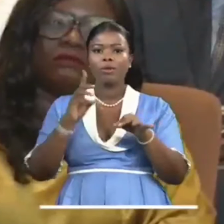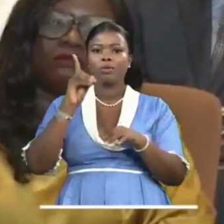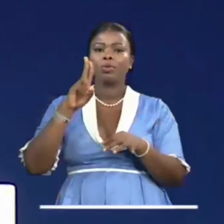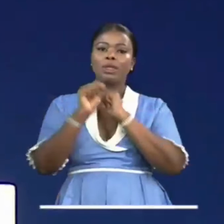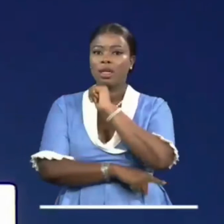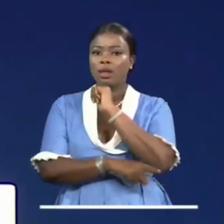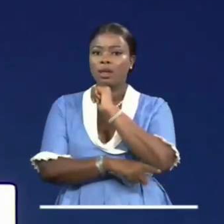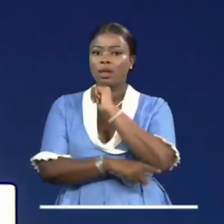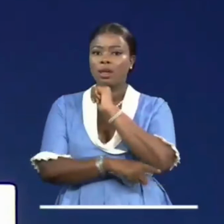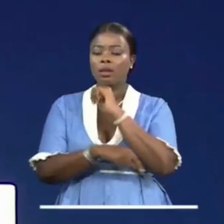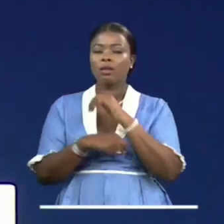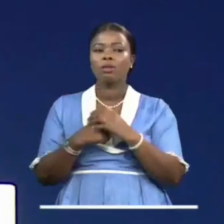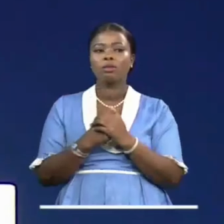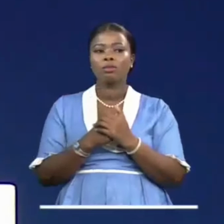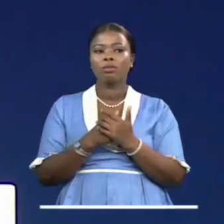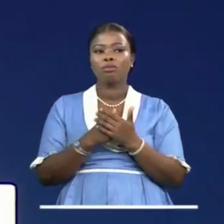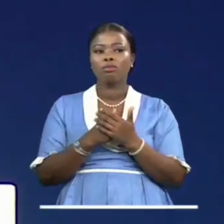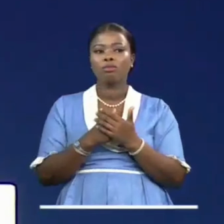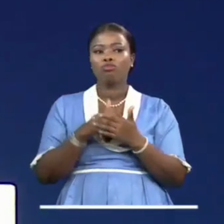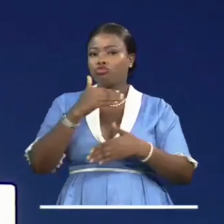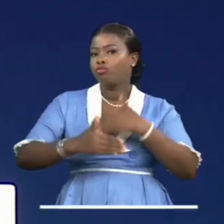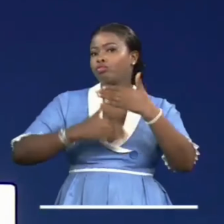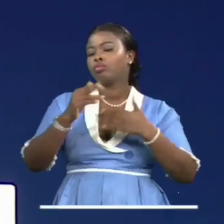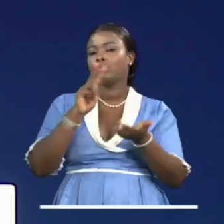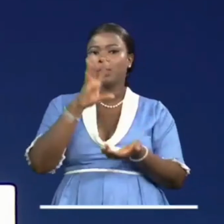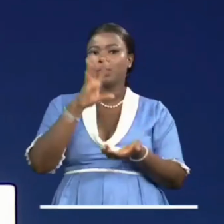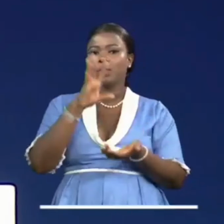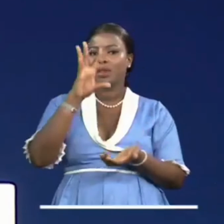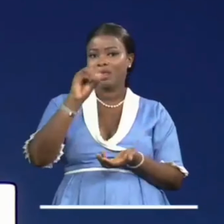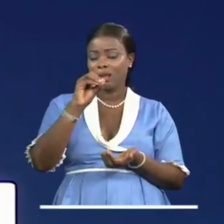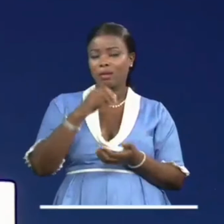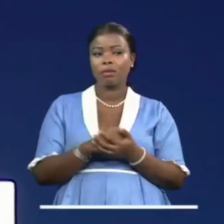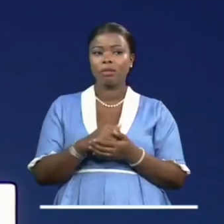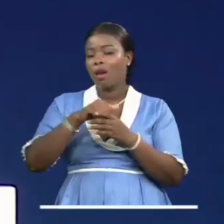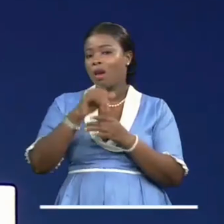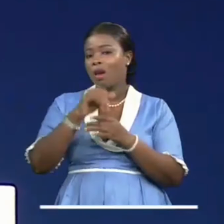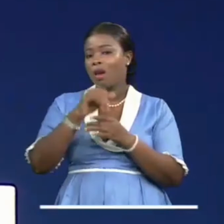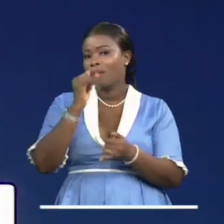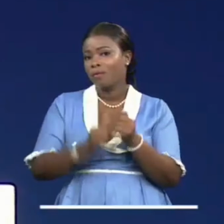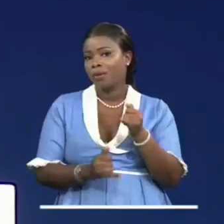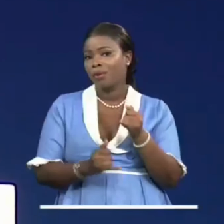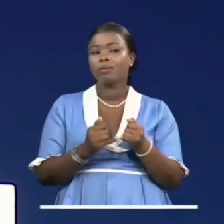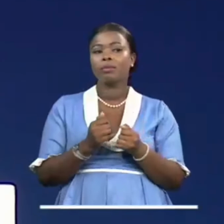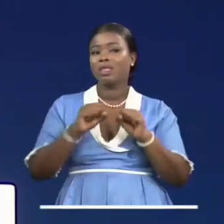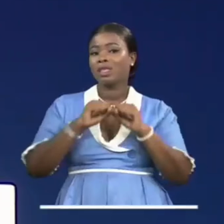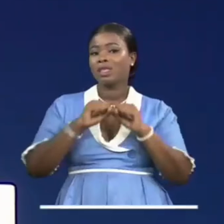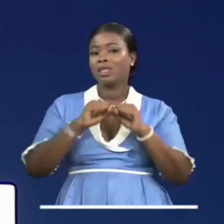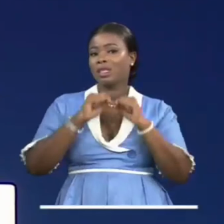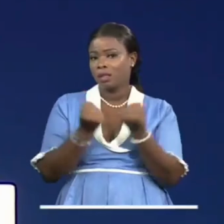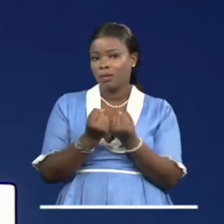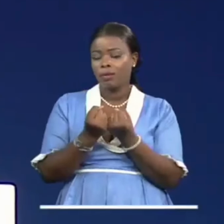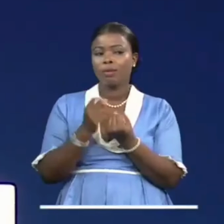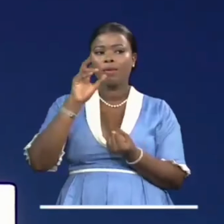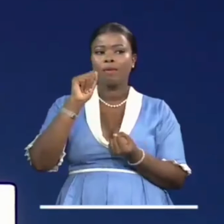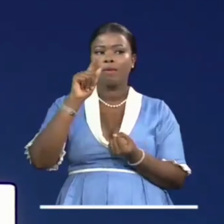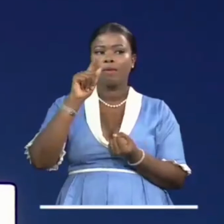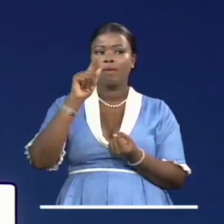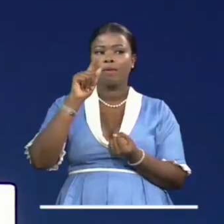pays industrialisé progressivement d'ici 2050 et enfin des filières enfin des services à valeur